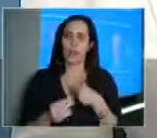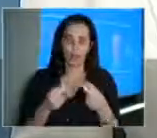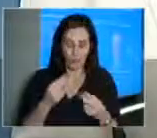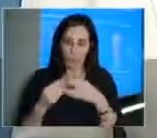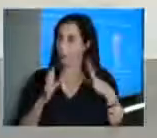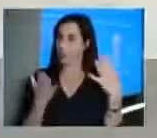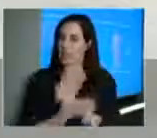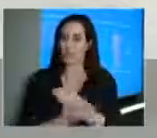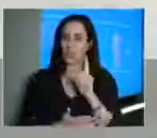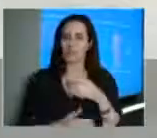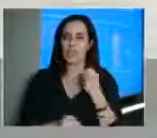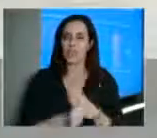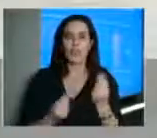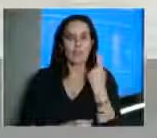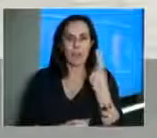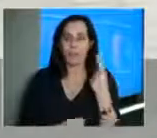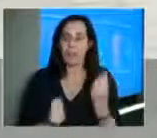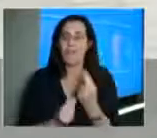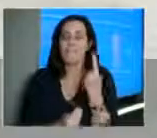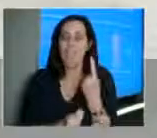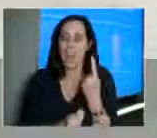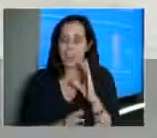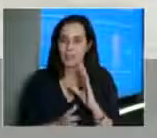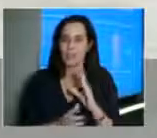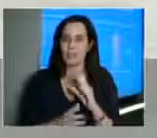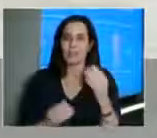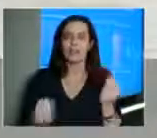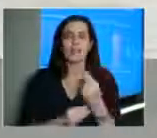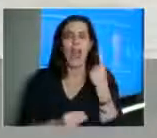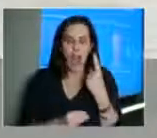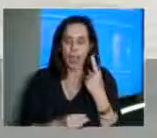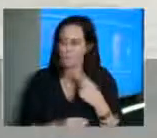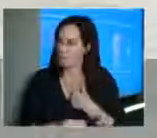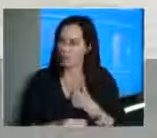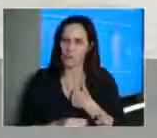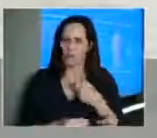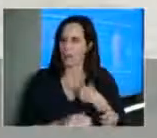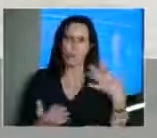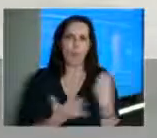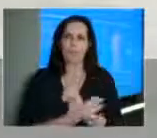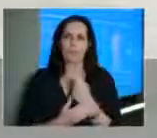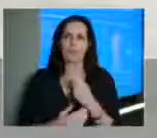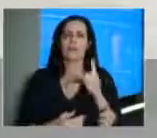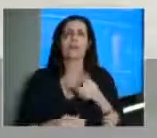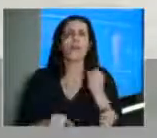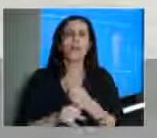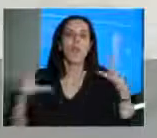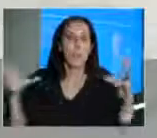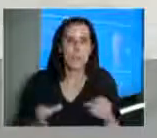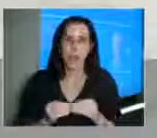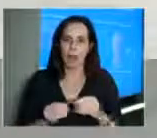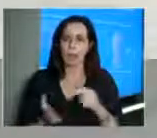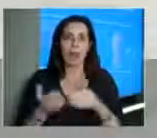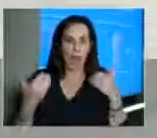מהניצחון. עכשיו צריך לעשות צעד אחד, צעד מטר עוברים בצעד אחד. צעד אחד ואנחנו עוברים את המטר, והמטר הזה צריך לעבור אותו ביחד,